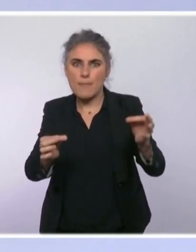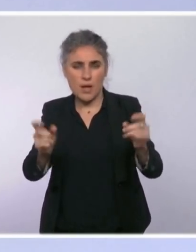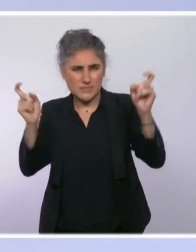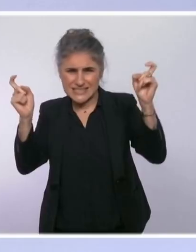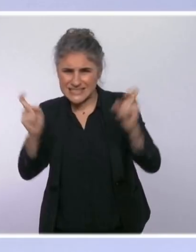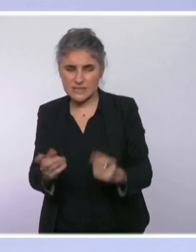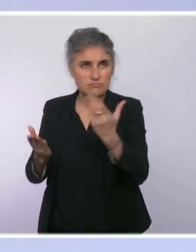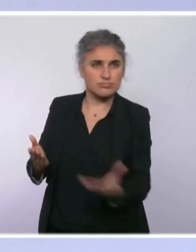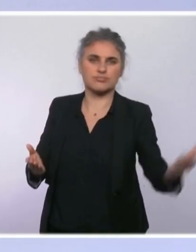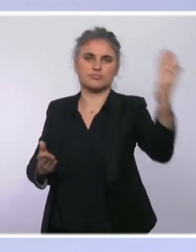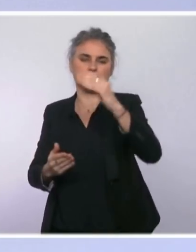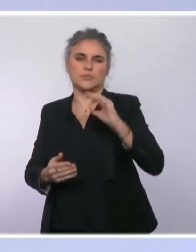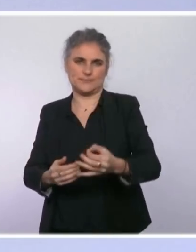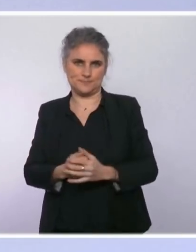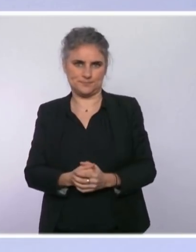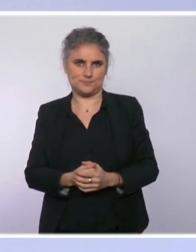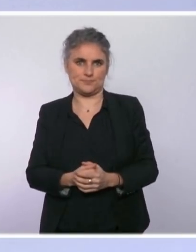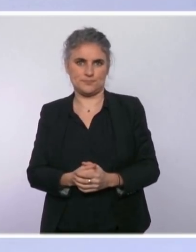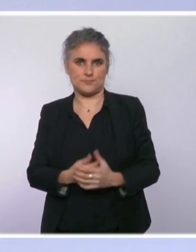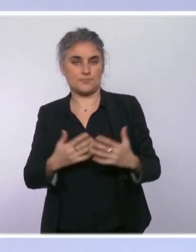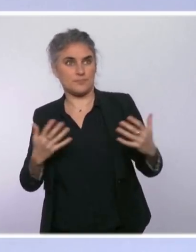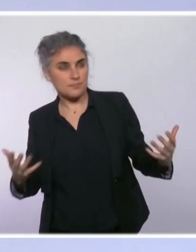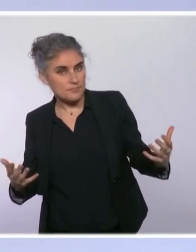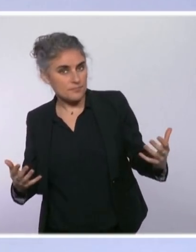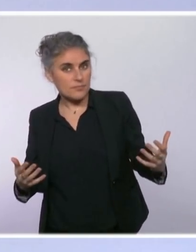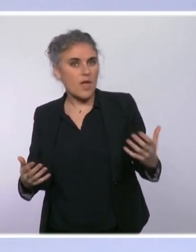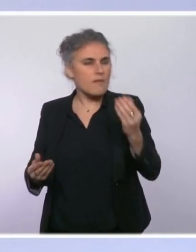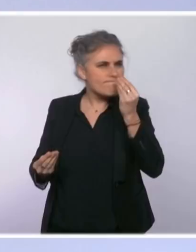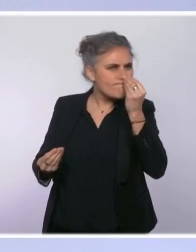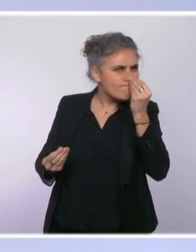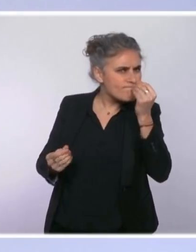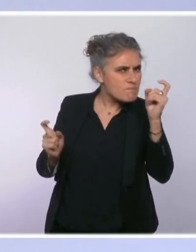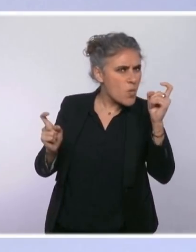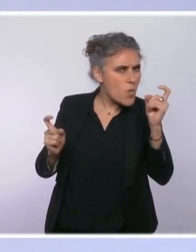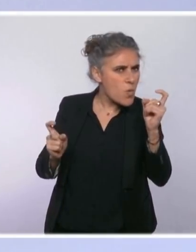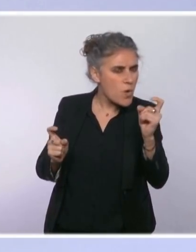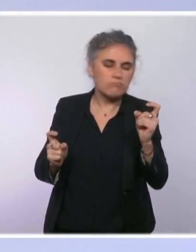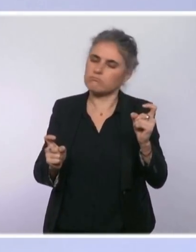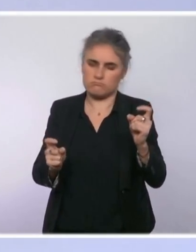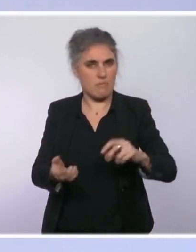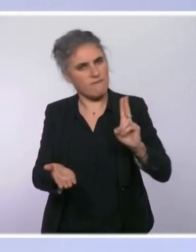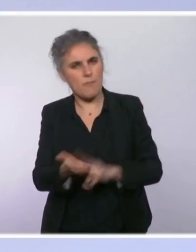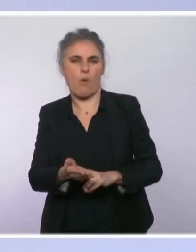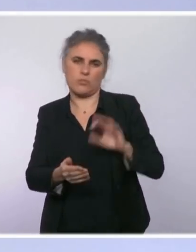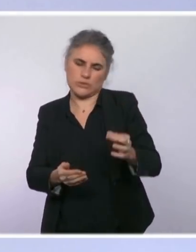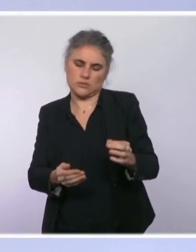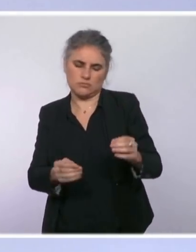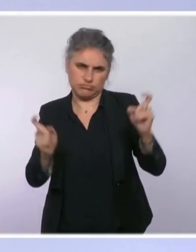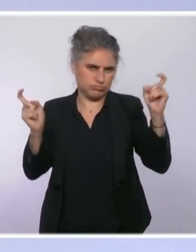partout et nettement. Il ne s'agit plus de signaux avant-coureurs d'une régression de l'épidémie, la baisse franche, nous y